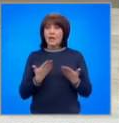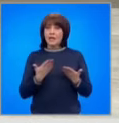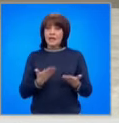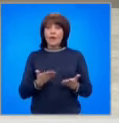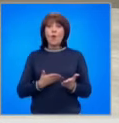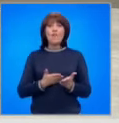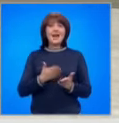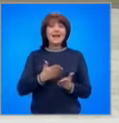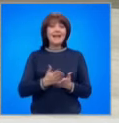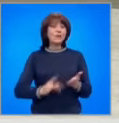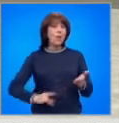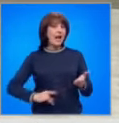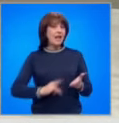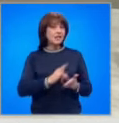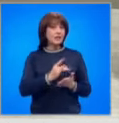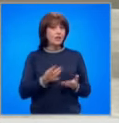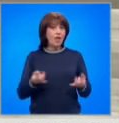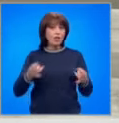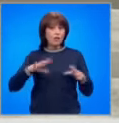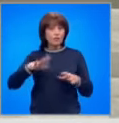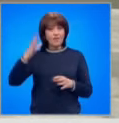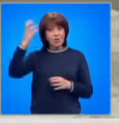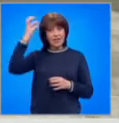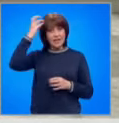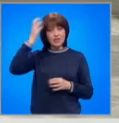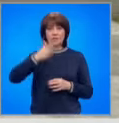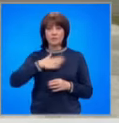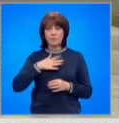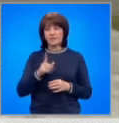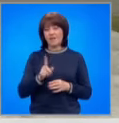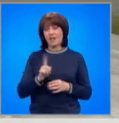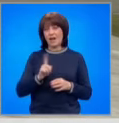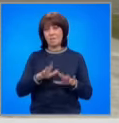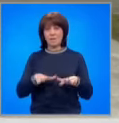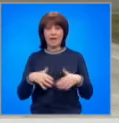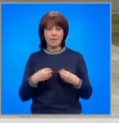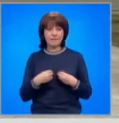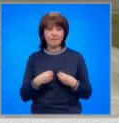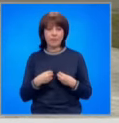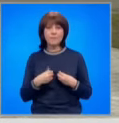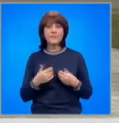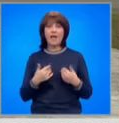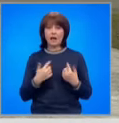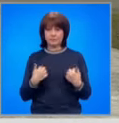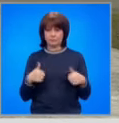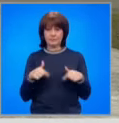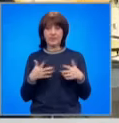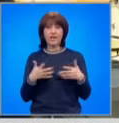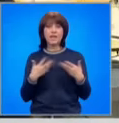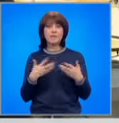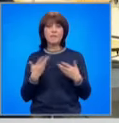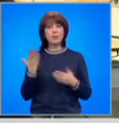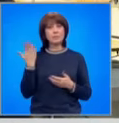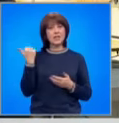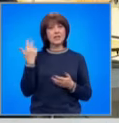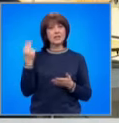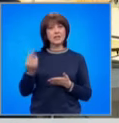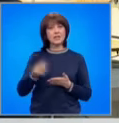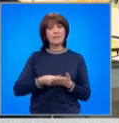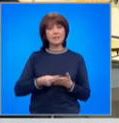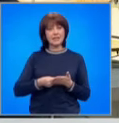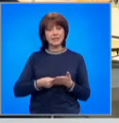вариантът летището да стане отново държавна собственост не е приемлив. Ние имаме искане от предишната администрация на Министерството